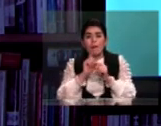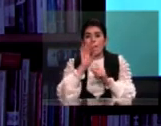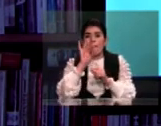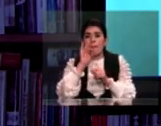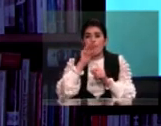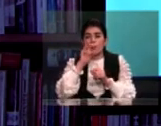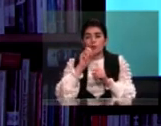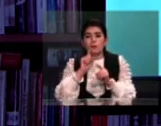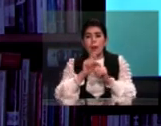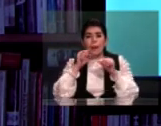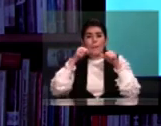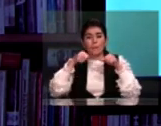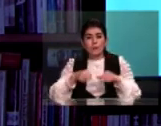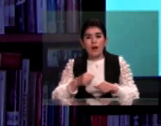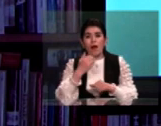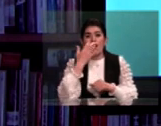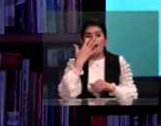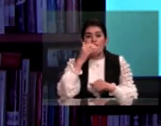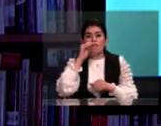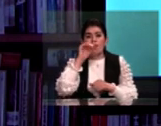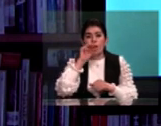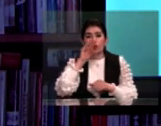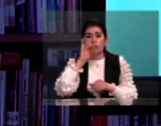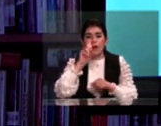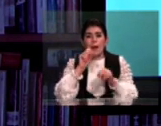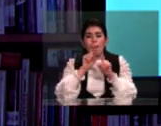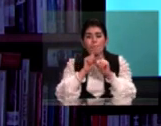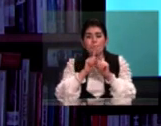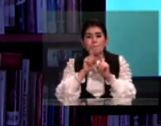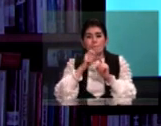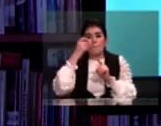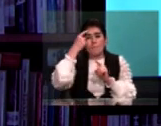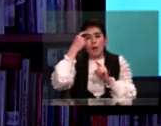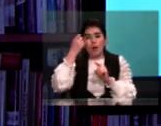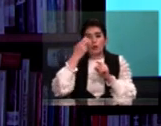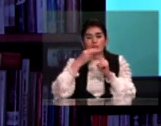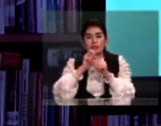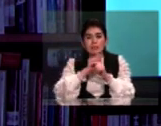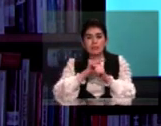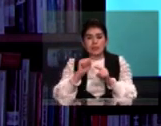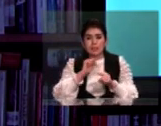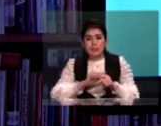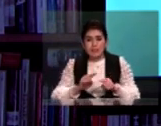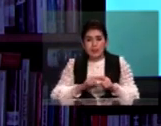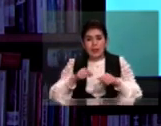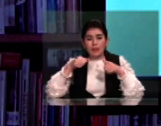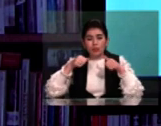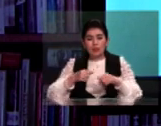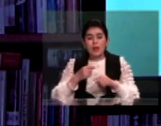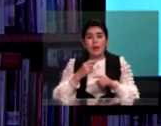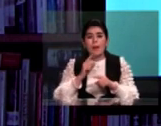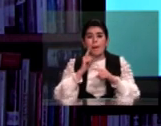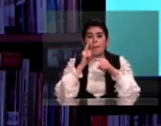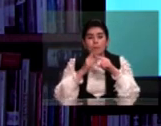ega deyilgandi. Demak, foton ham ma'lum bir tezlik bilan harakat qilar ekan, u holda u